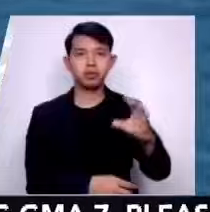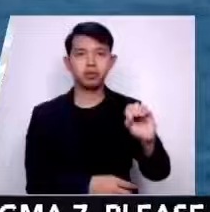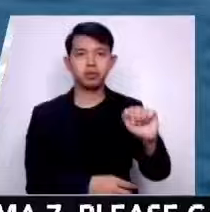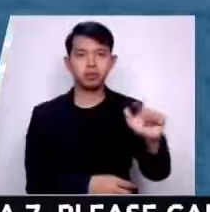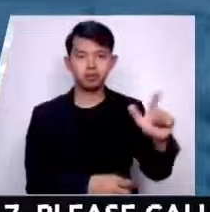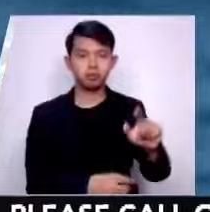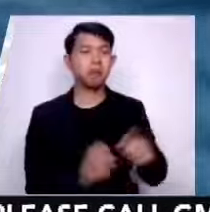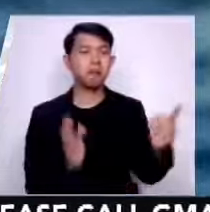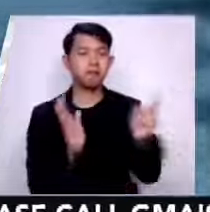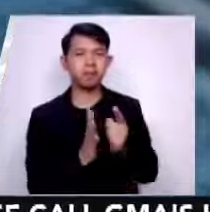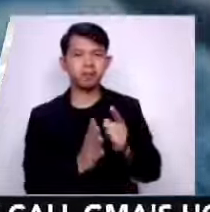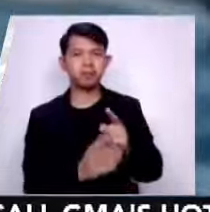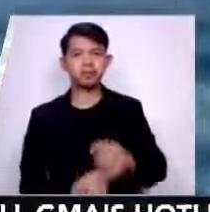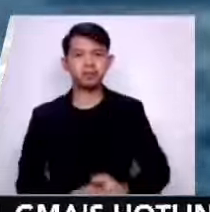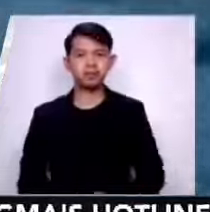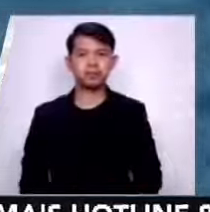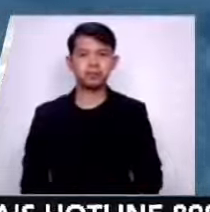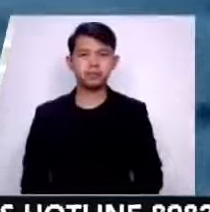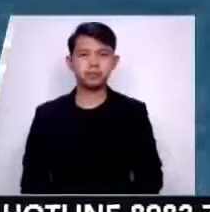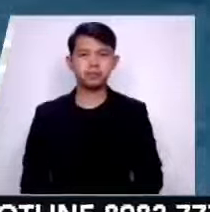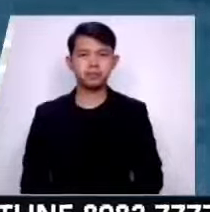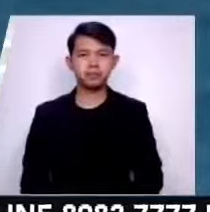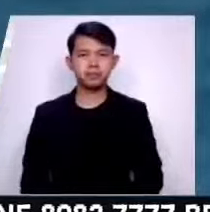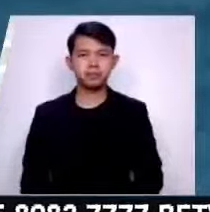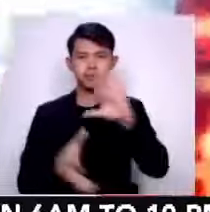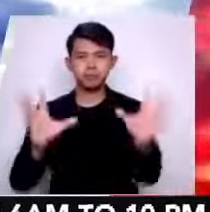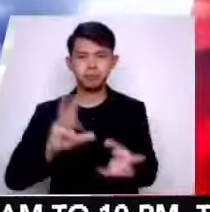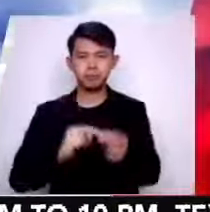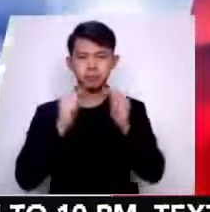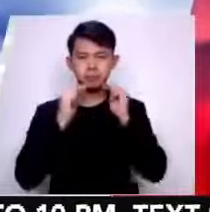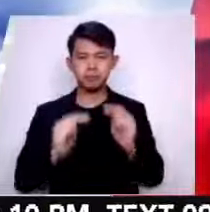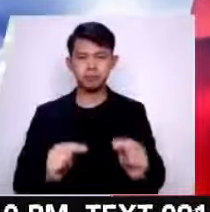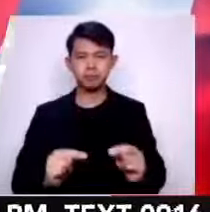Aguinaldo nagbabalita para sa GMA integrated